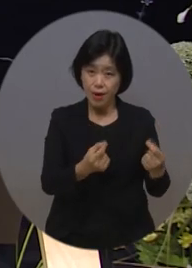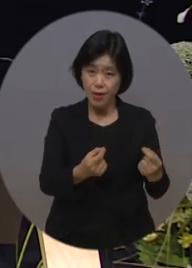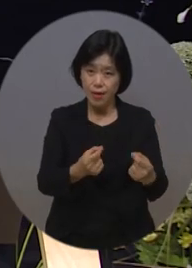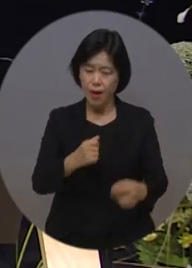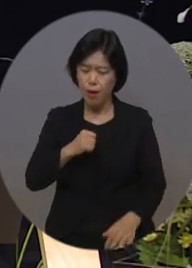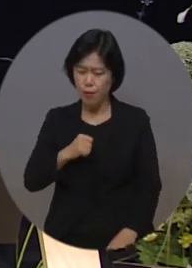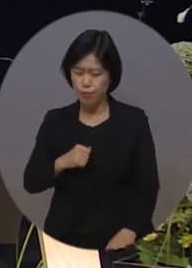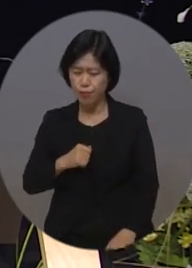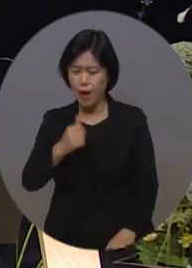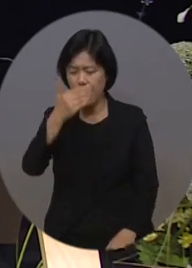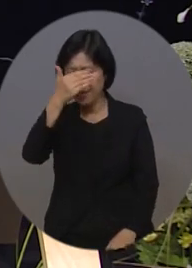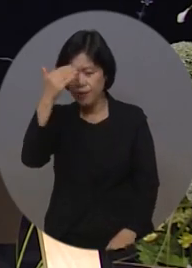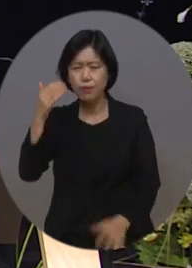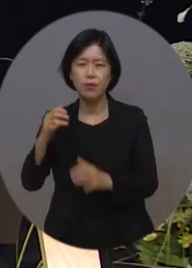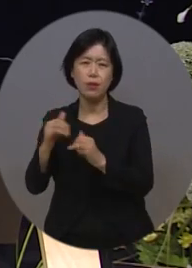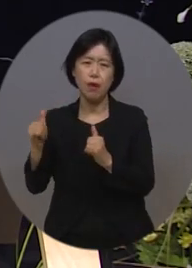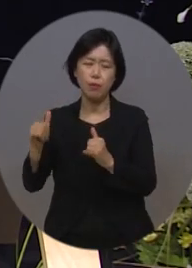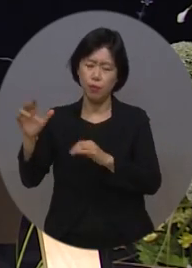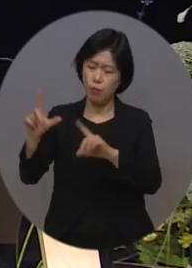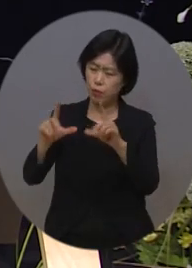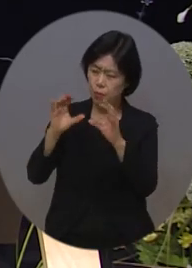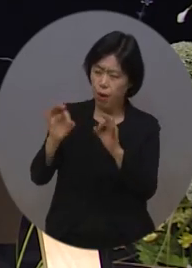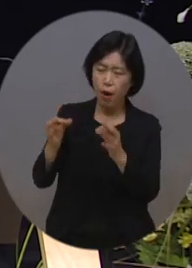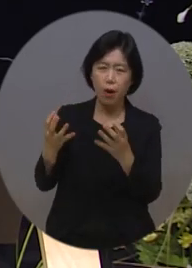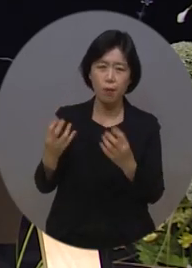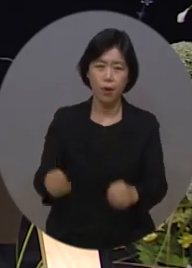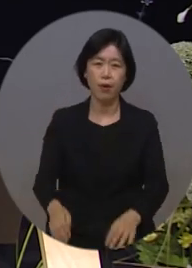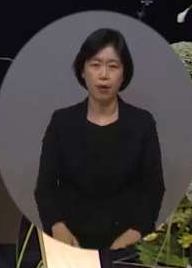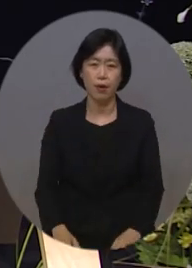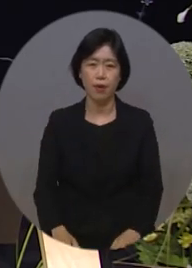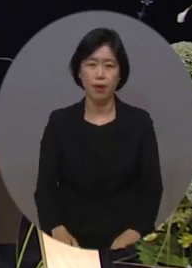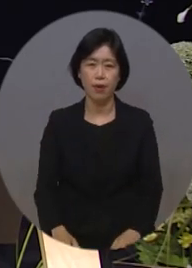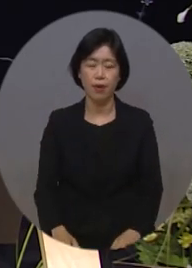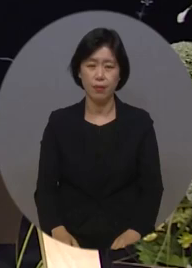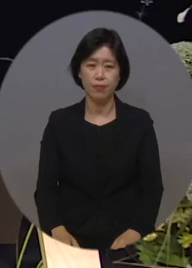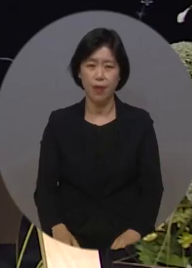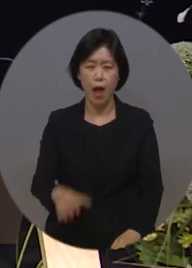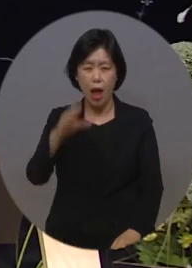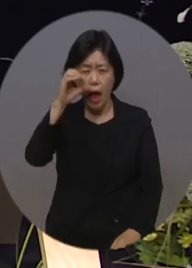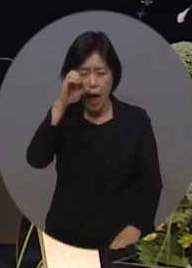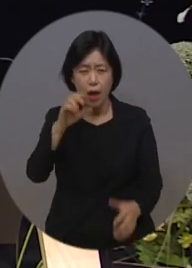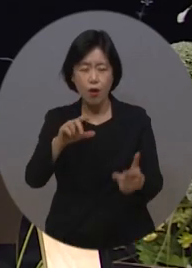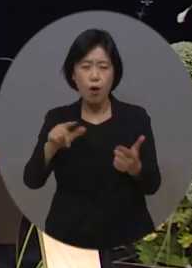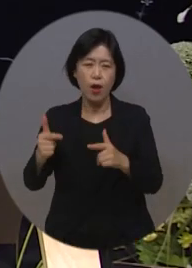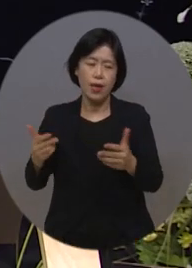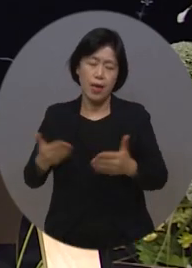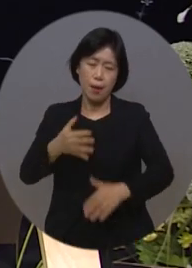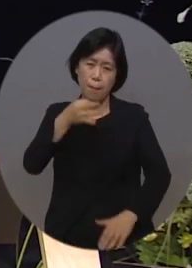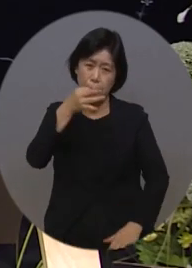시간제 단순 업무를 견디며 꿈을 놓지 않는 젊은이들을 자주 만나실 것입니다.